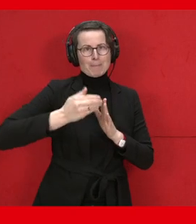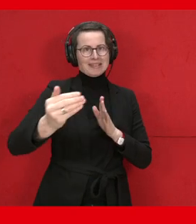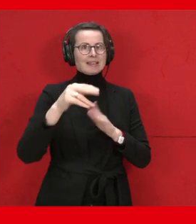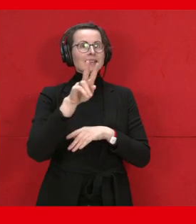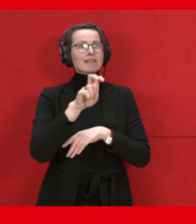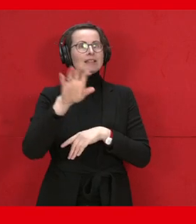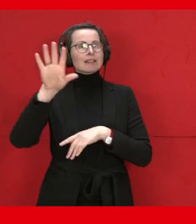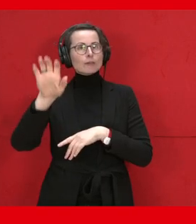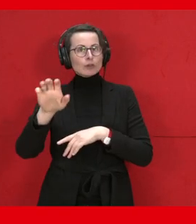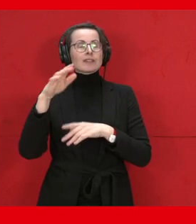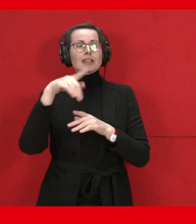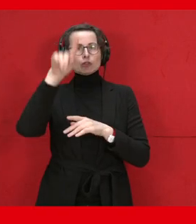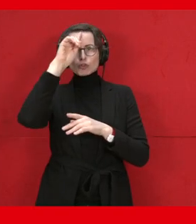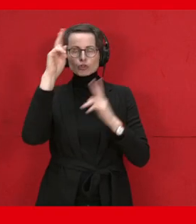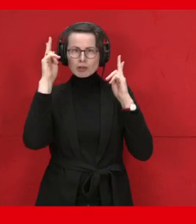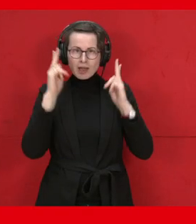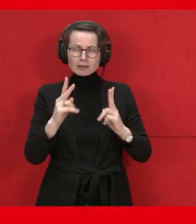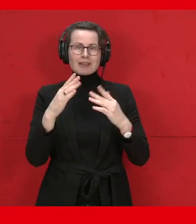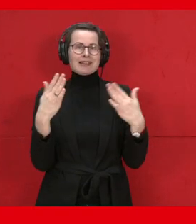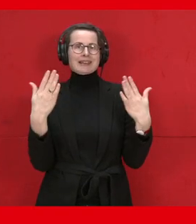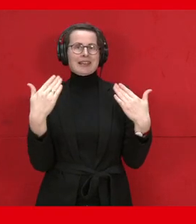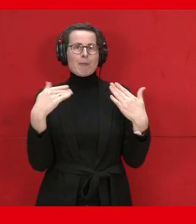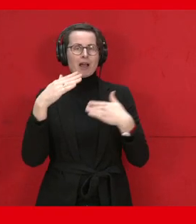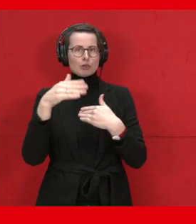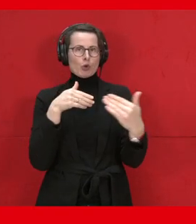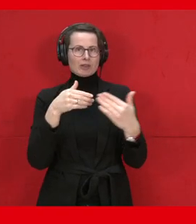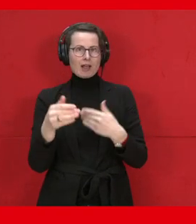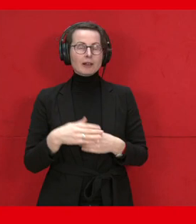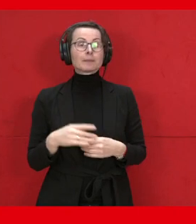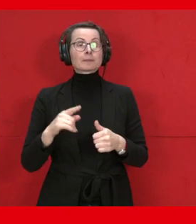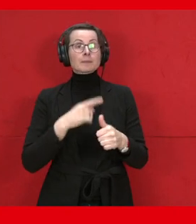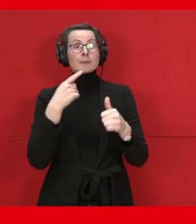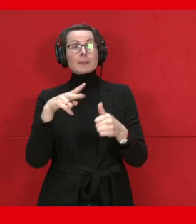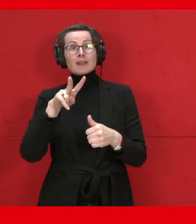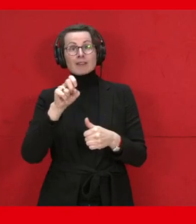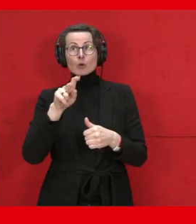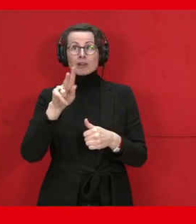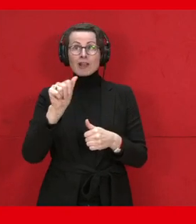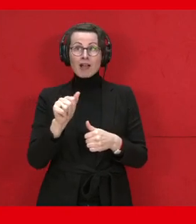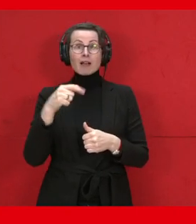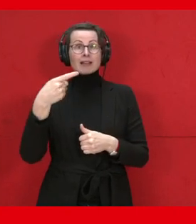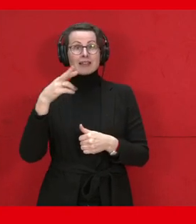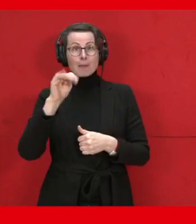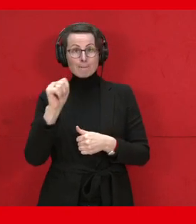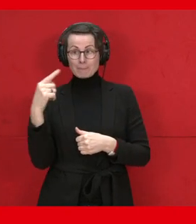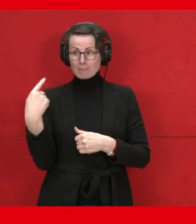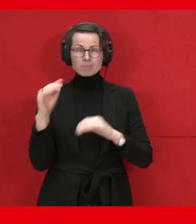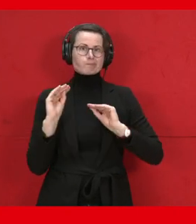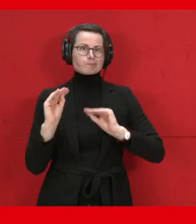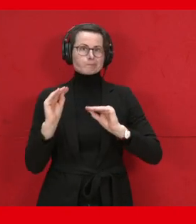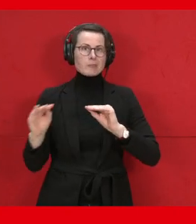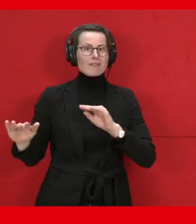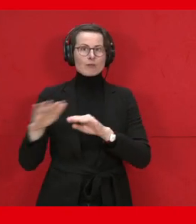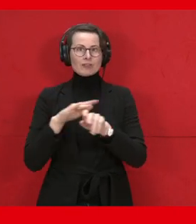2050 klimaneutral zu machen. Und ich würde gerne anfangen, Veronika Grimm, mit Ihnen. Sie lehren Volkswirtschaft an der